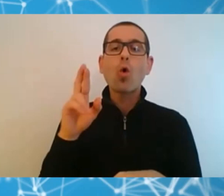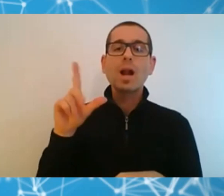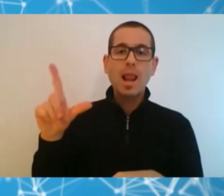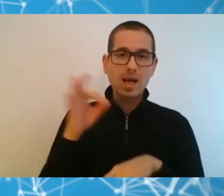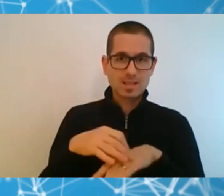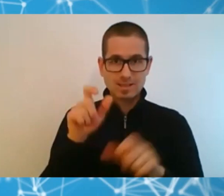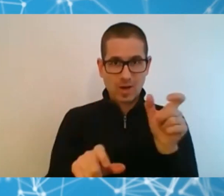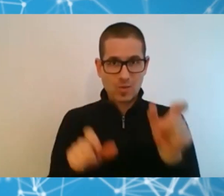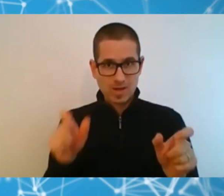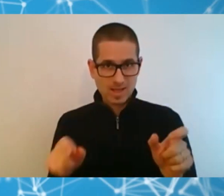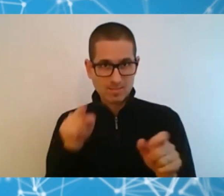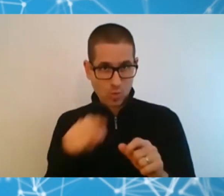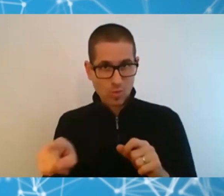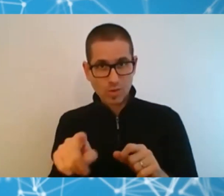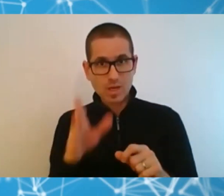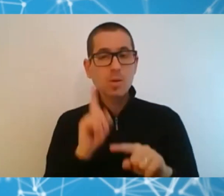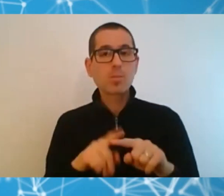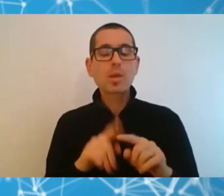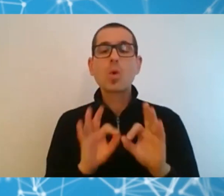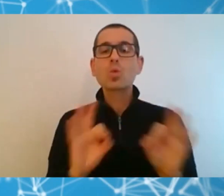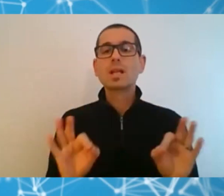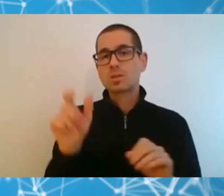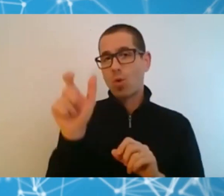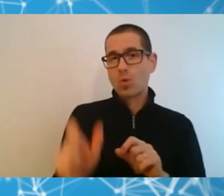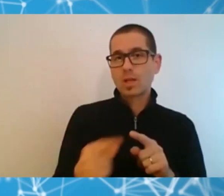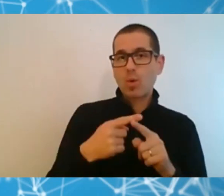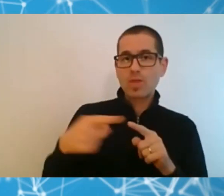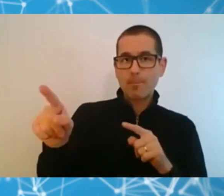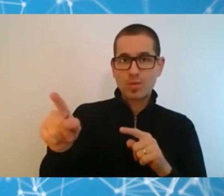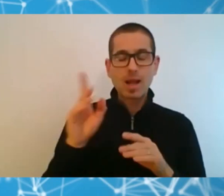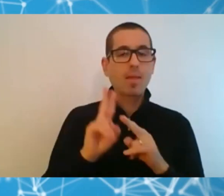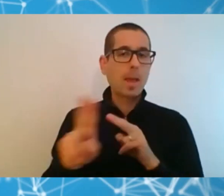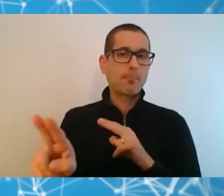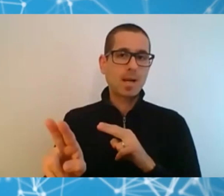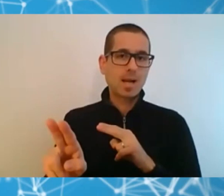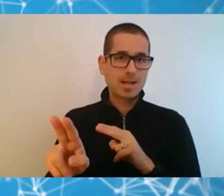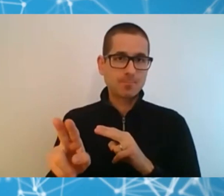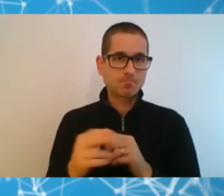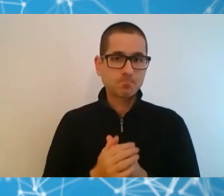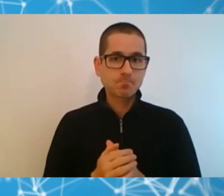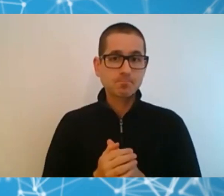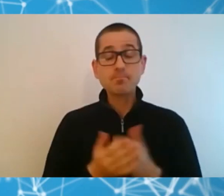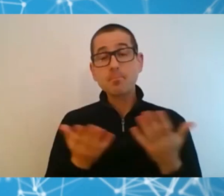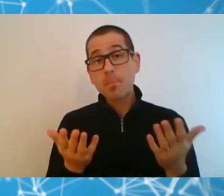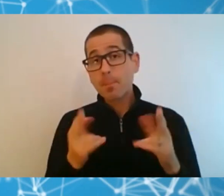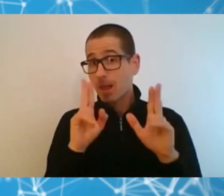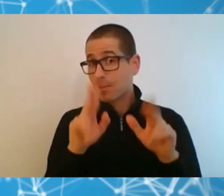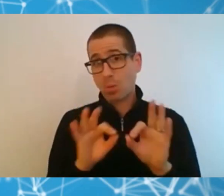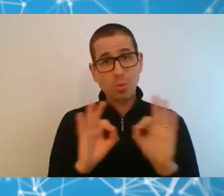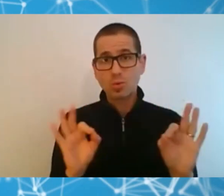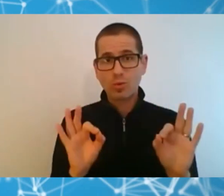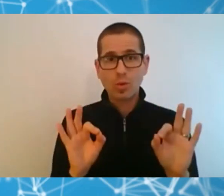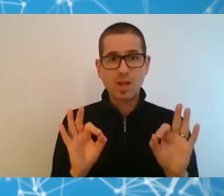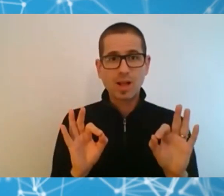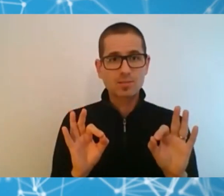bi potem ustreznega pacienta napotili naprej. Tako da prav gotovo pa bi